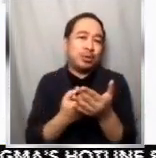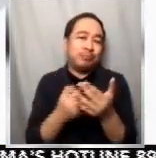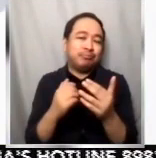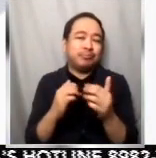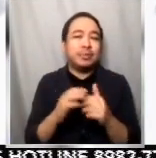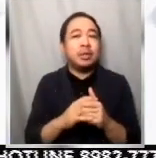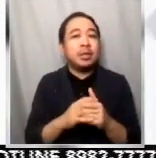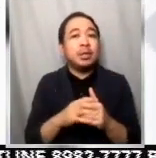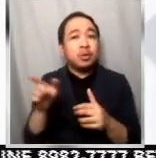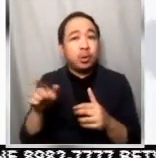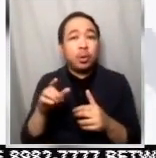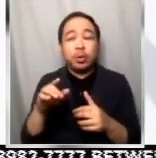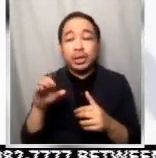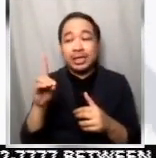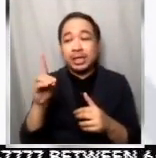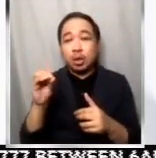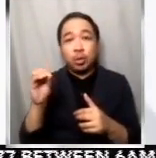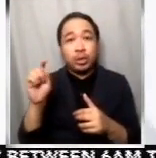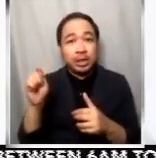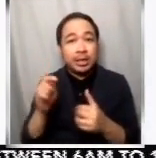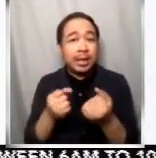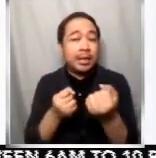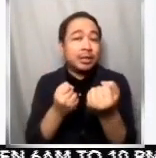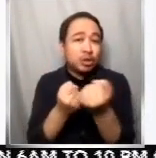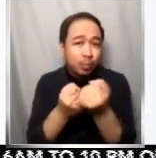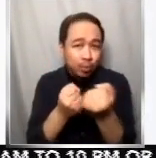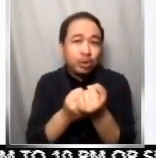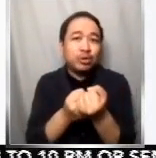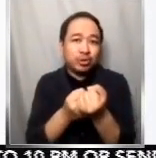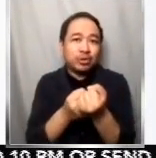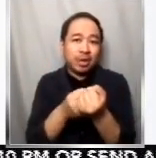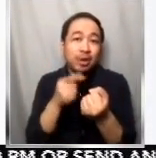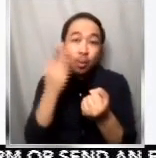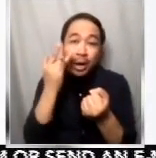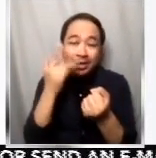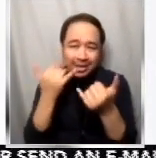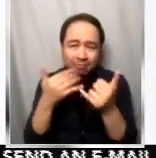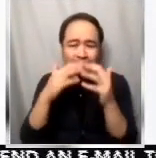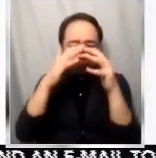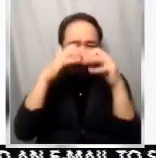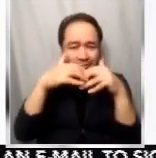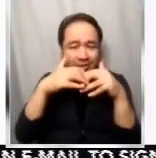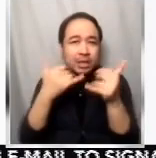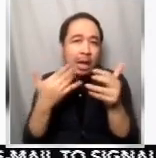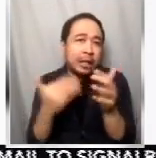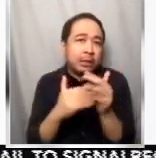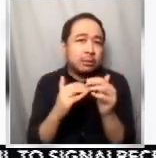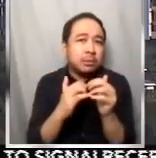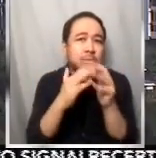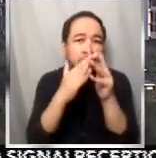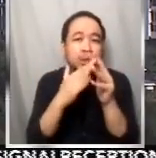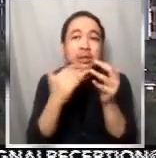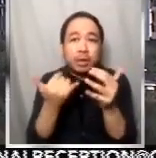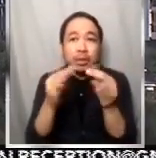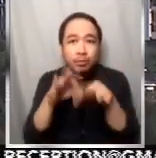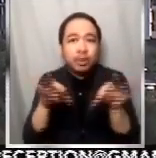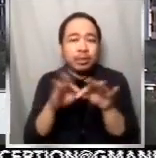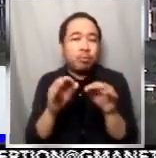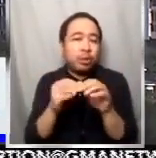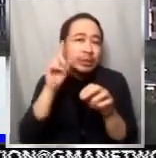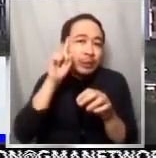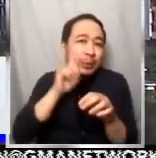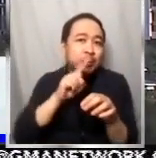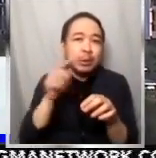Department para raw ma-promote ang matamlay na local tourism dahil mapapadali ang pagbiyahe ng hindi isasantabi ang kaligtasan ng lahat. Naniniwala ang